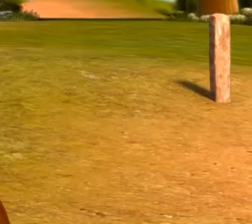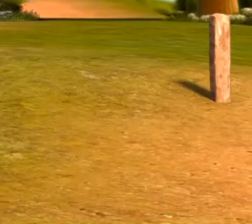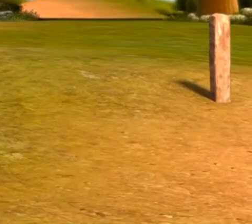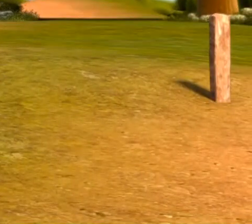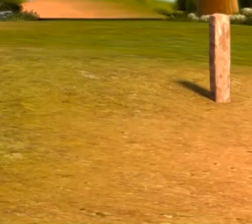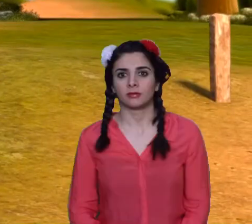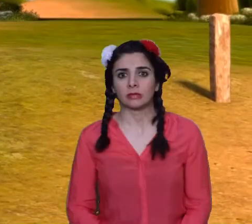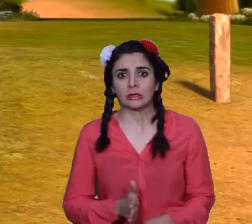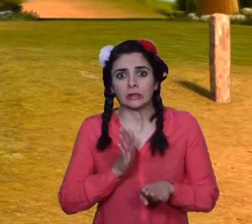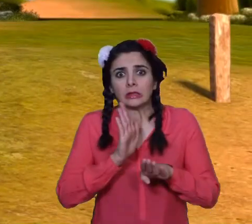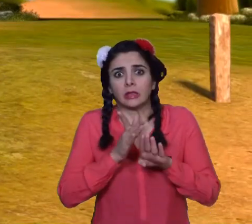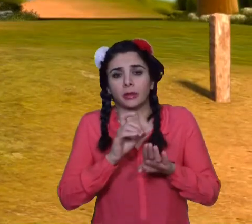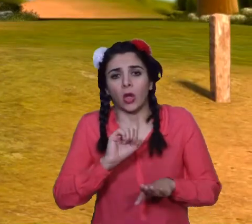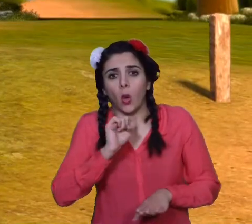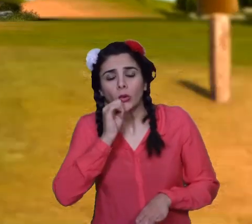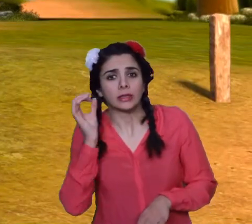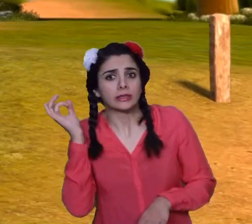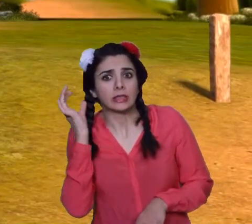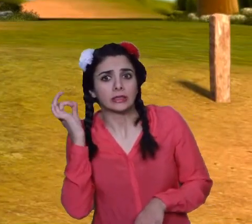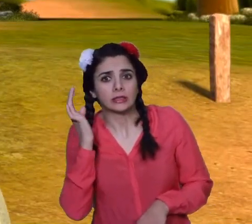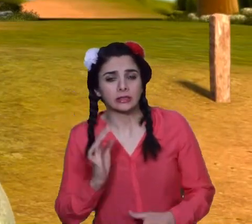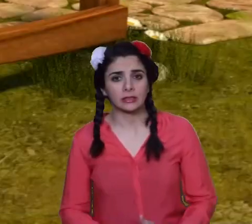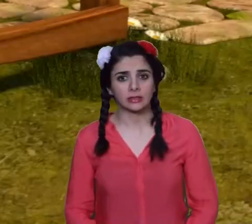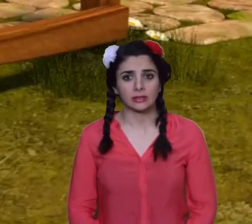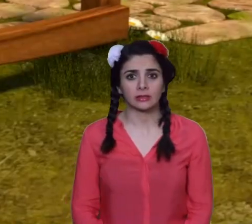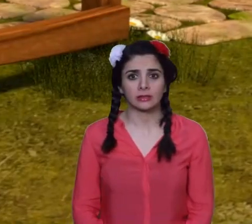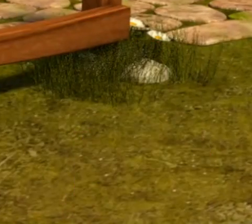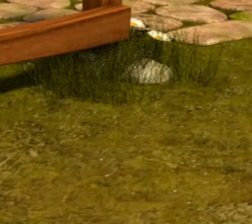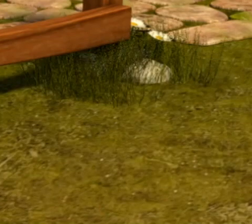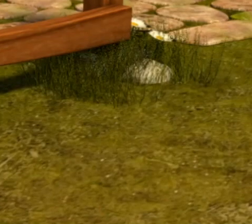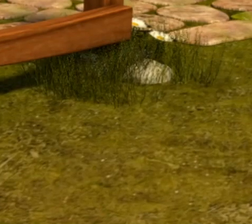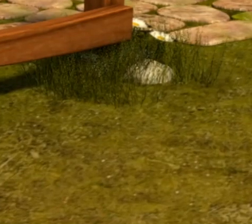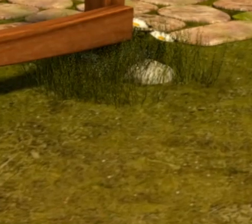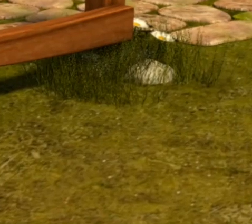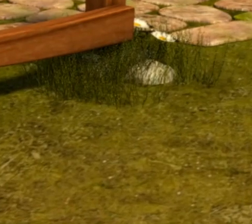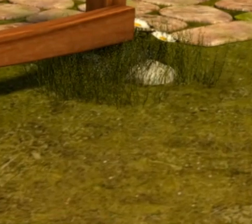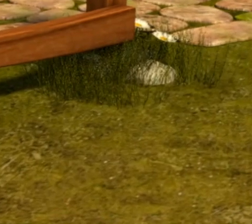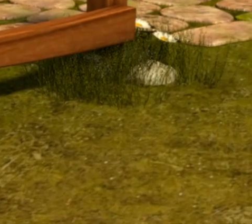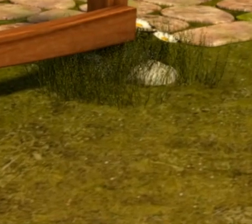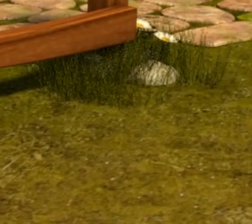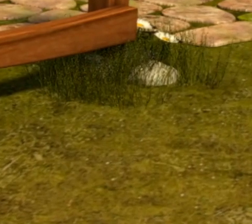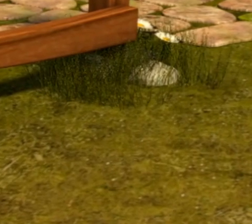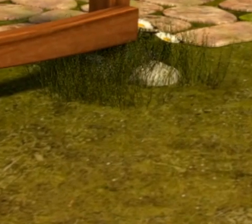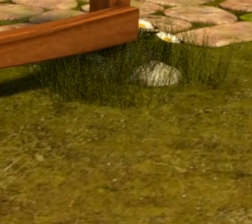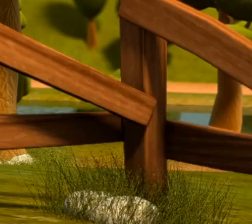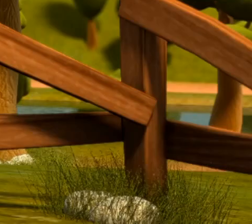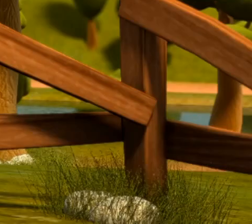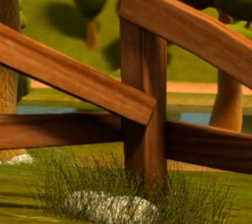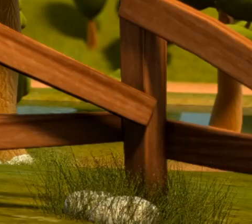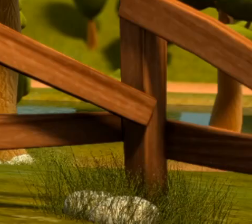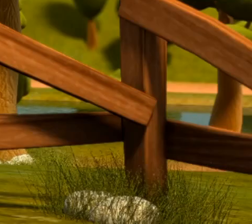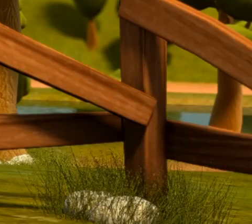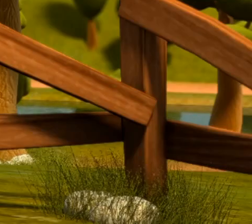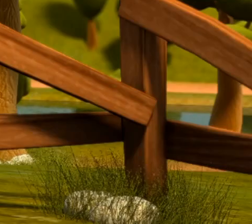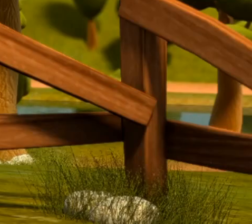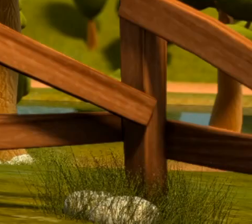Yatay şekilde duran çitlerden birinin ucu yerinden çıkıp yukarı doğru yamulunca kuzucuk sinirlendi. Düzeltiyor.